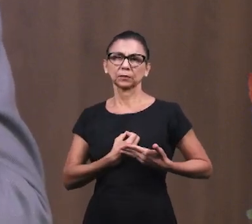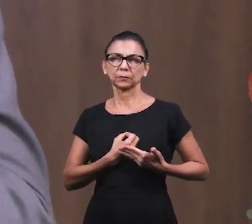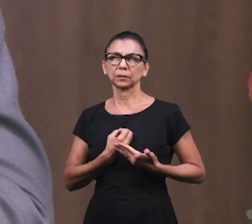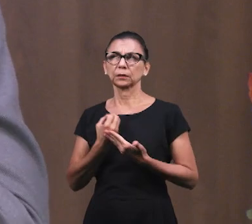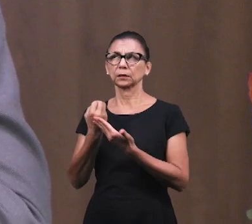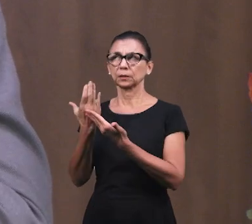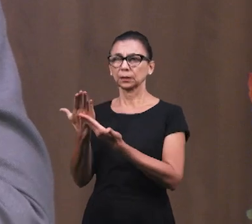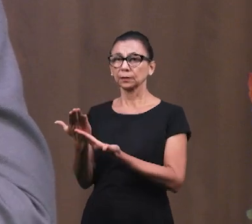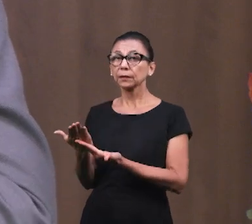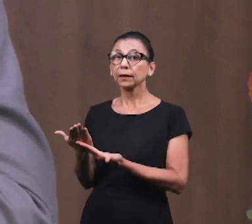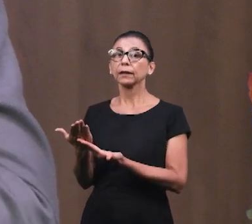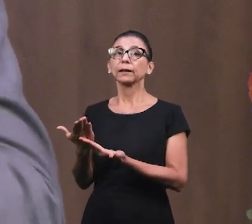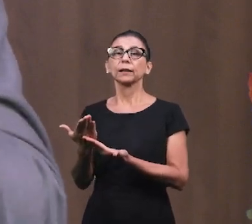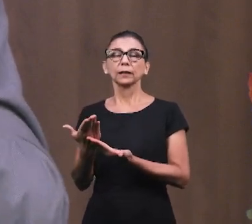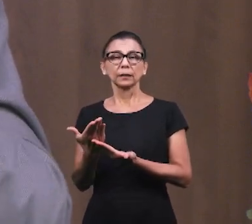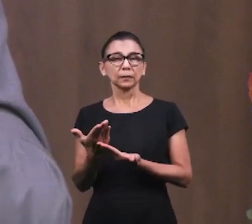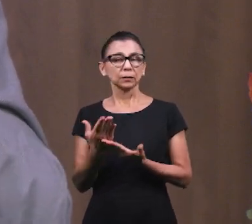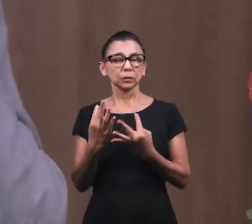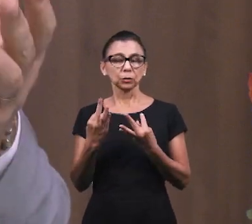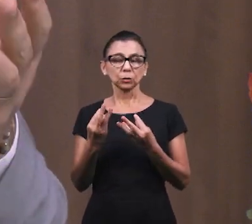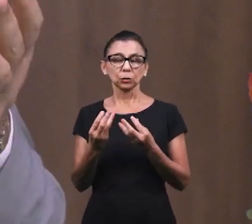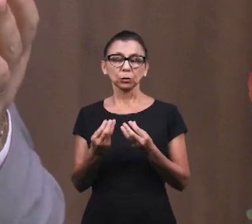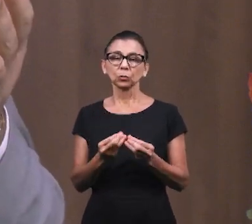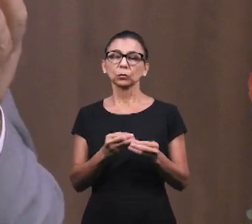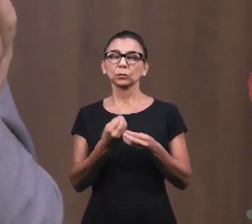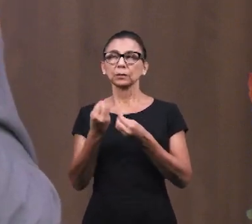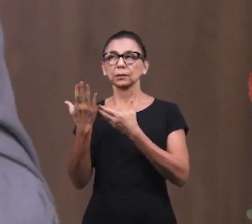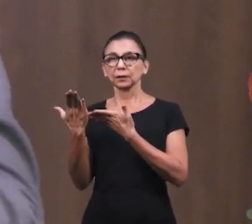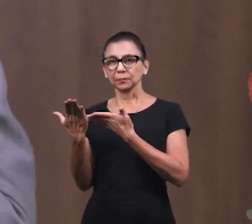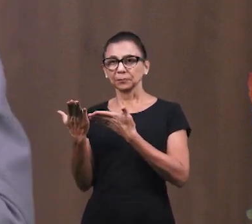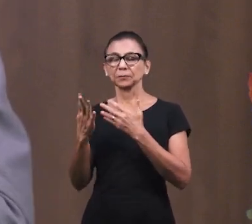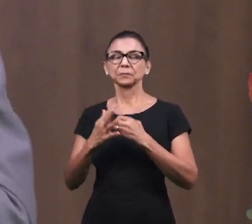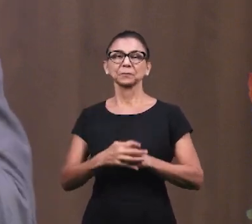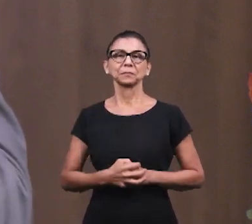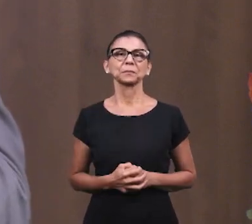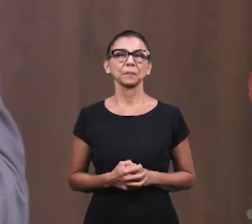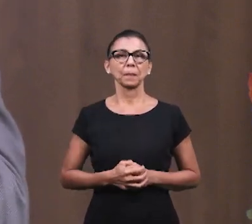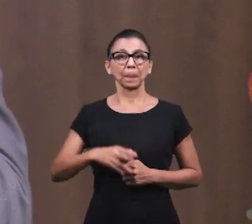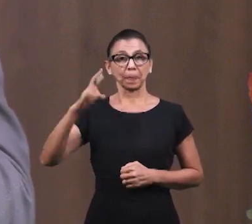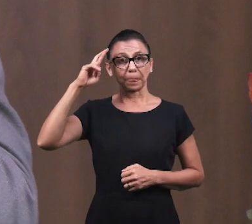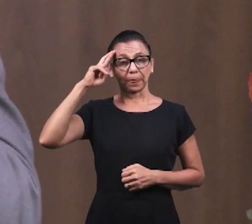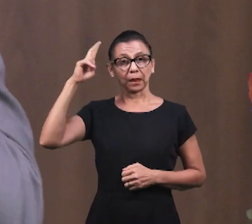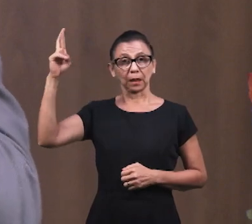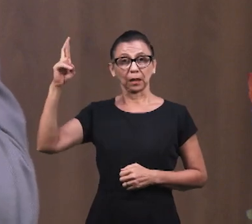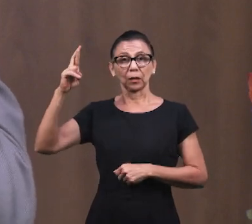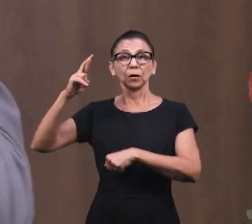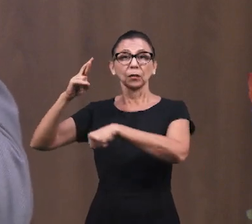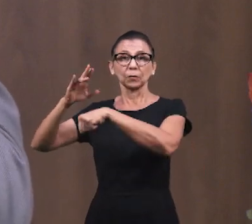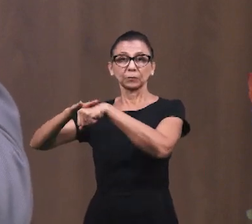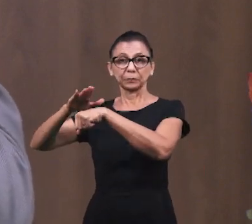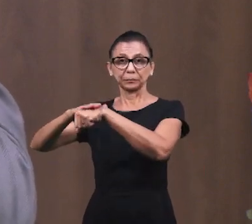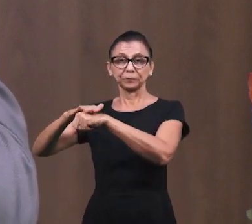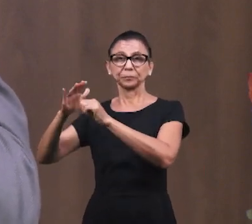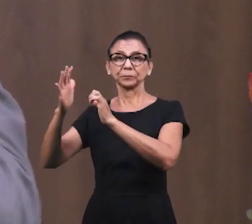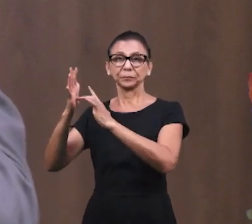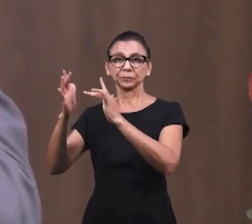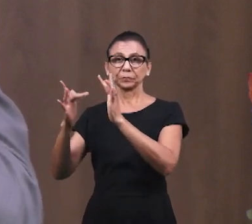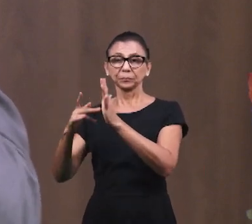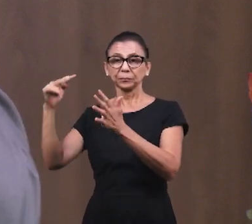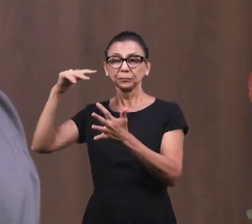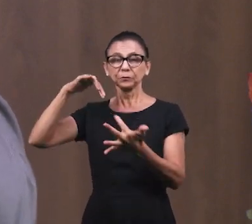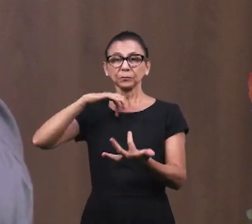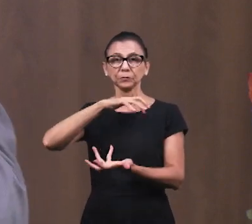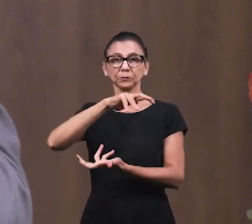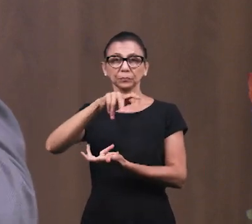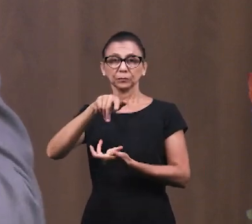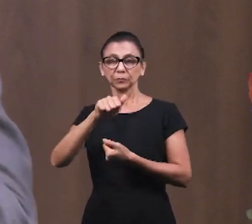le fondement ferme sur lequel nous pouvons édifier notre maison, notre vie spirituelle et notre vie sur tous les aspects. Ce Seigneur, le même Jésus qui est